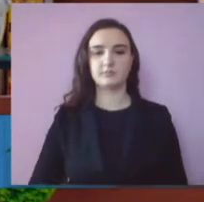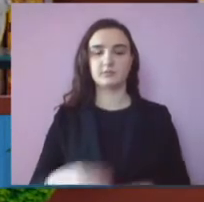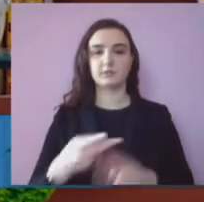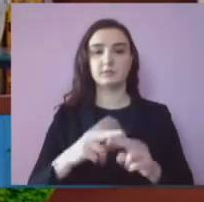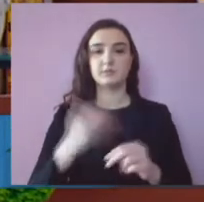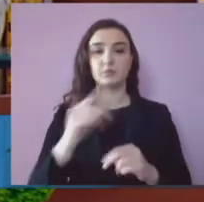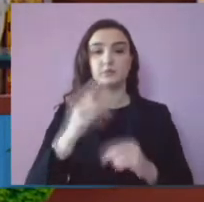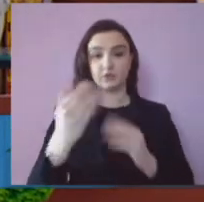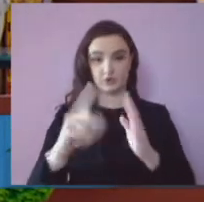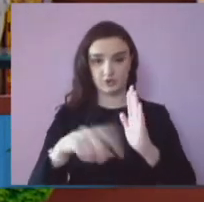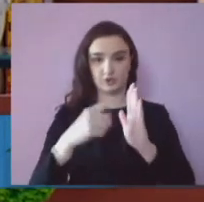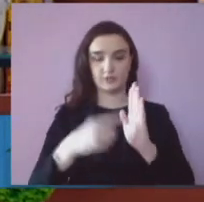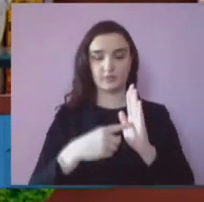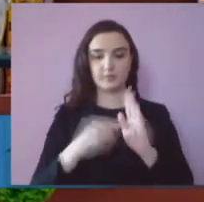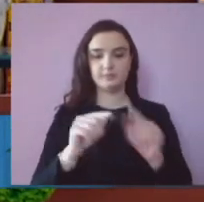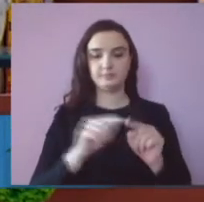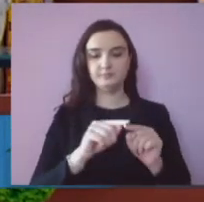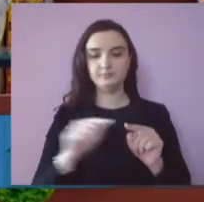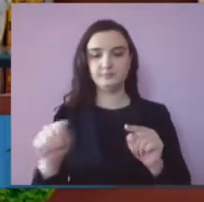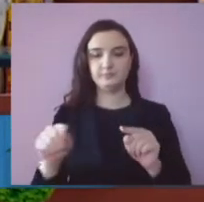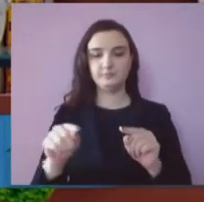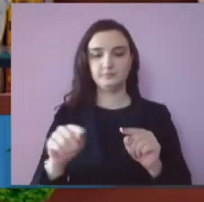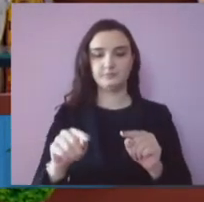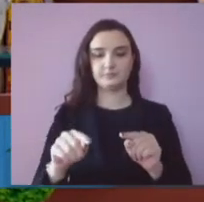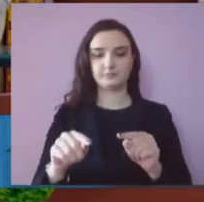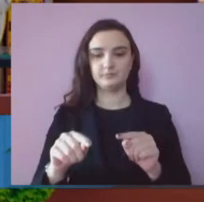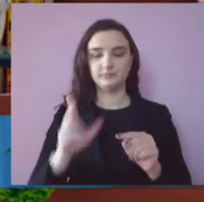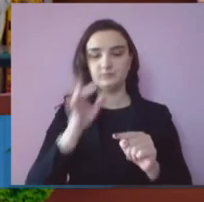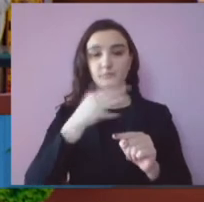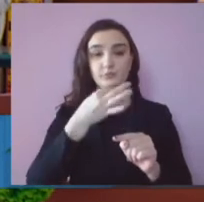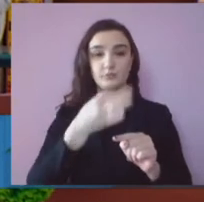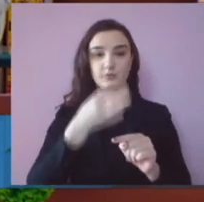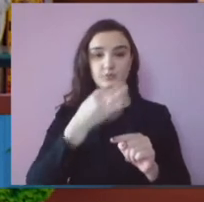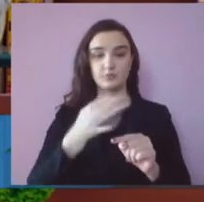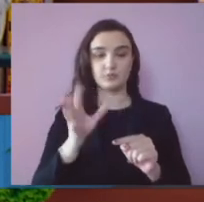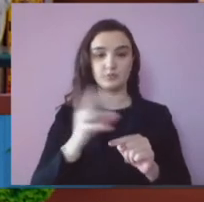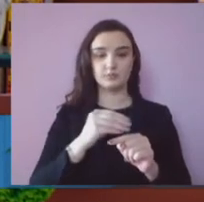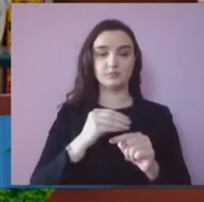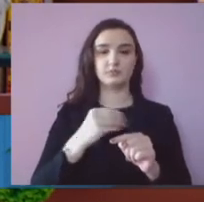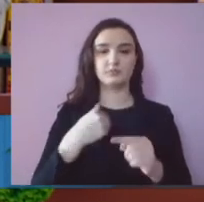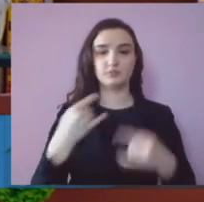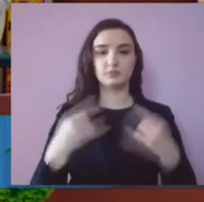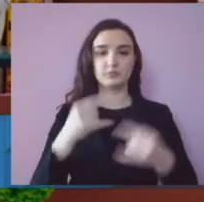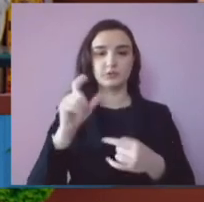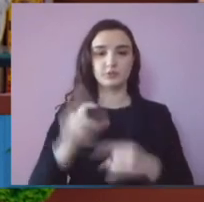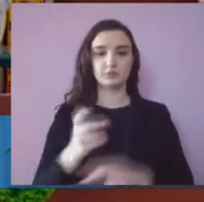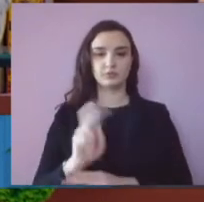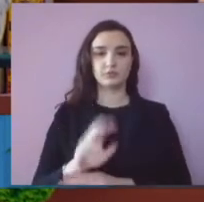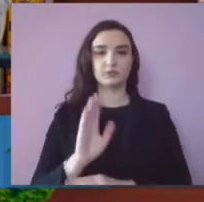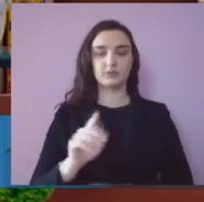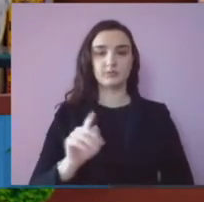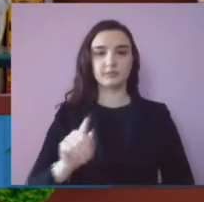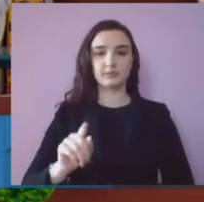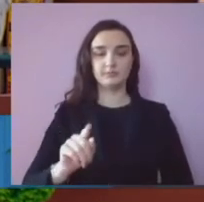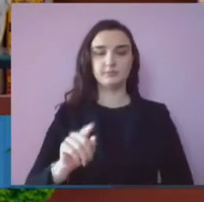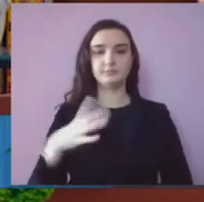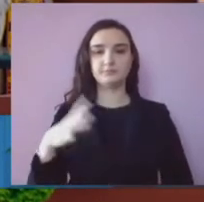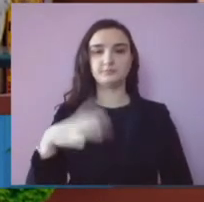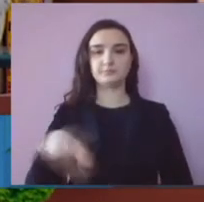კითხვებს ნამდვილად მიმდინარე დროში ვუპასუხოთ, ჩვენ ახლა სტუდიაში შემოგვერთდება თბილისის სახელმწიფო